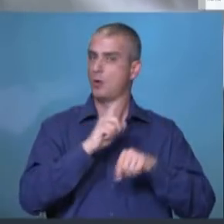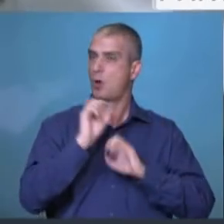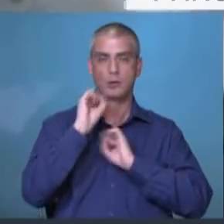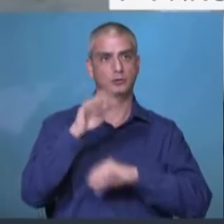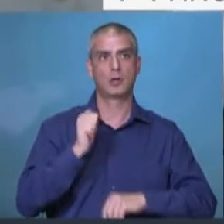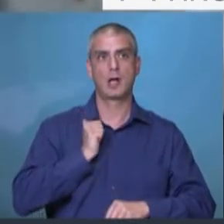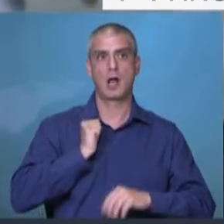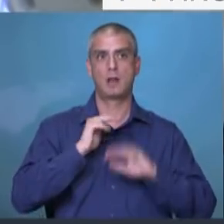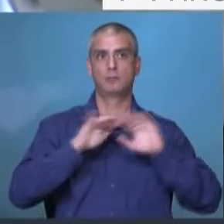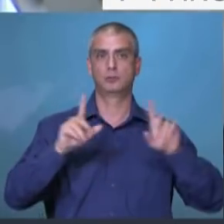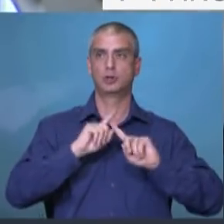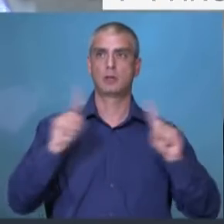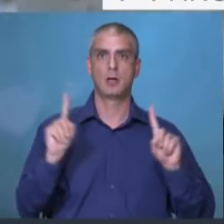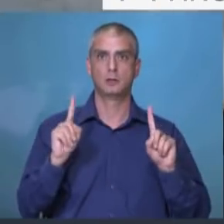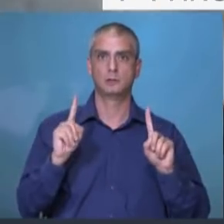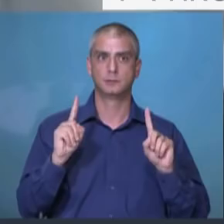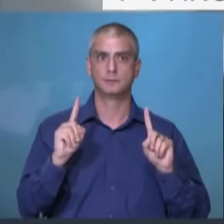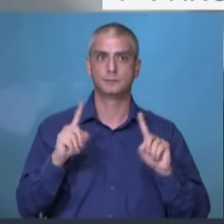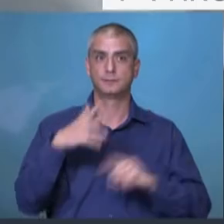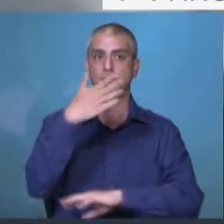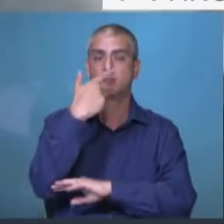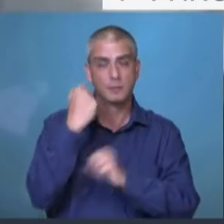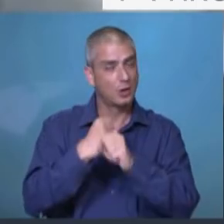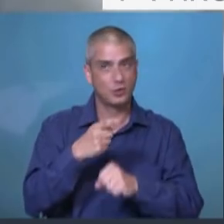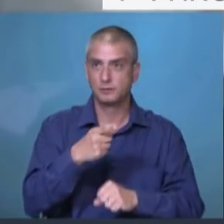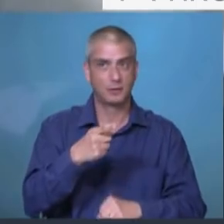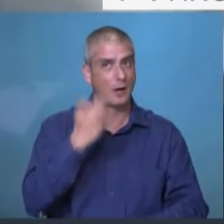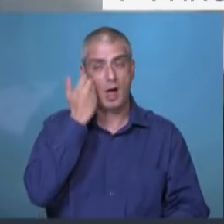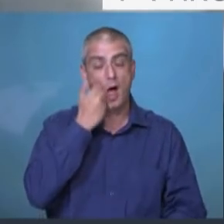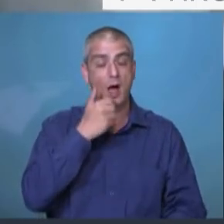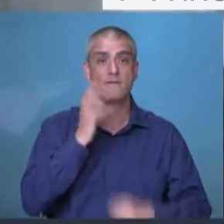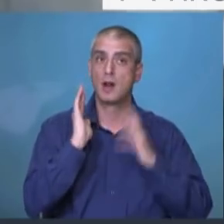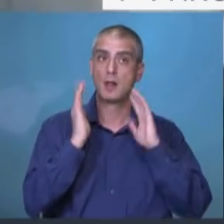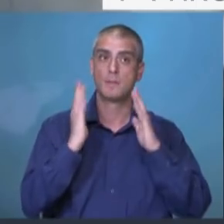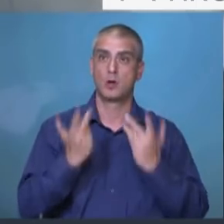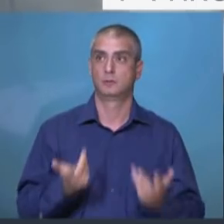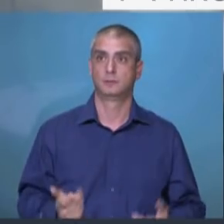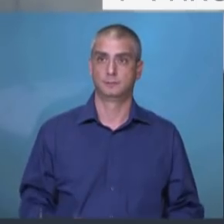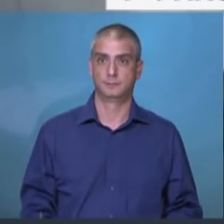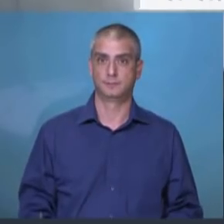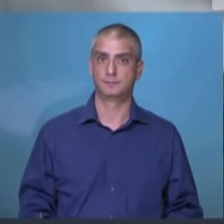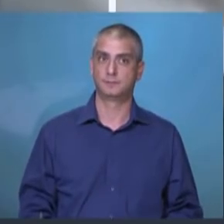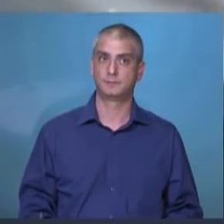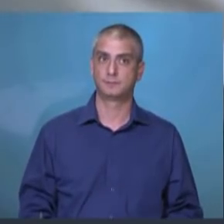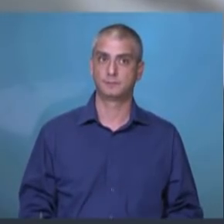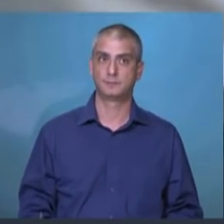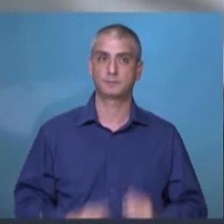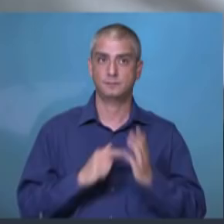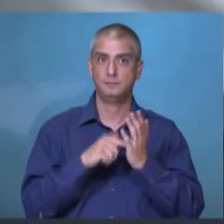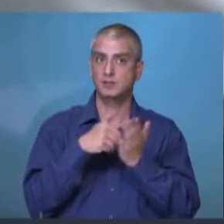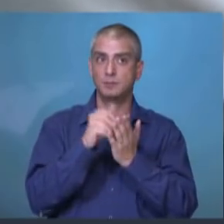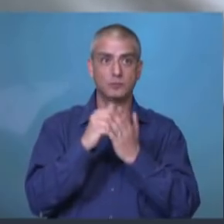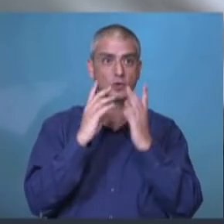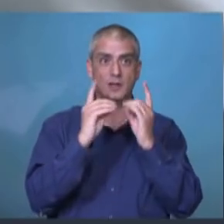חיילים בשטח, והמדינה עושה את זה, וחבל מאוד. כי בהמשך